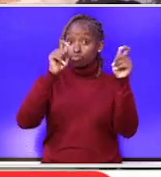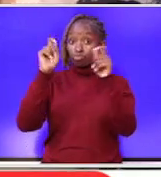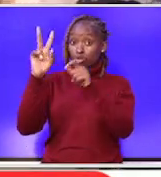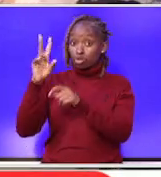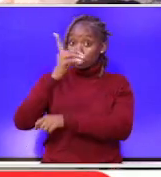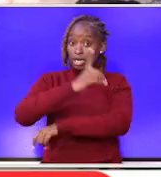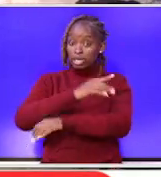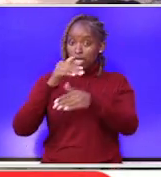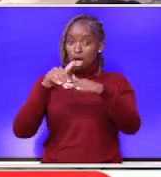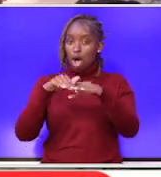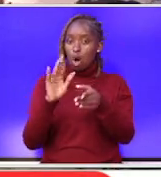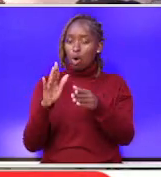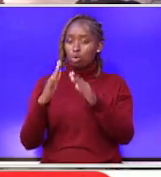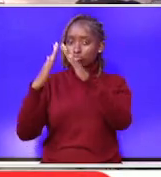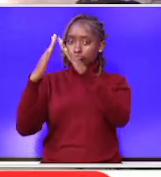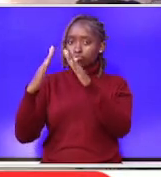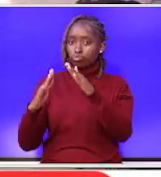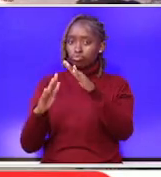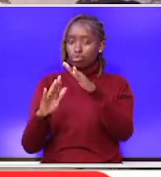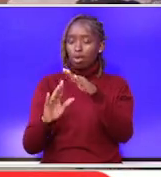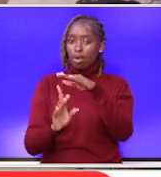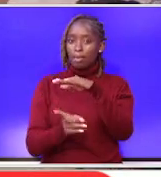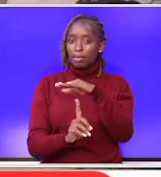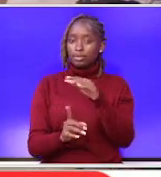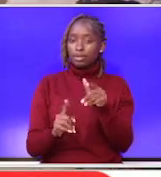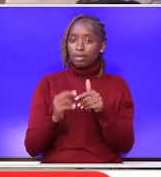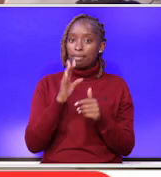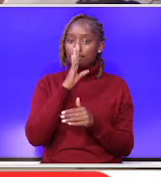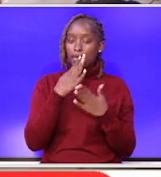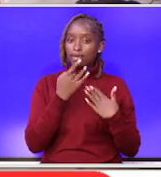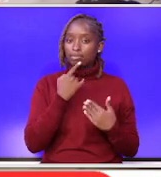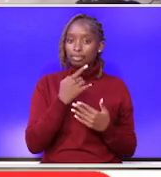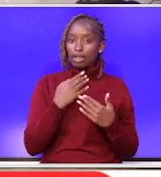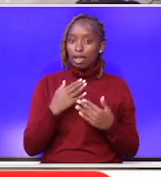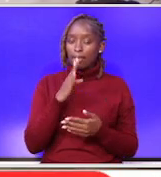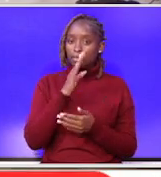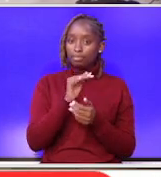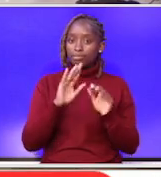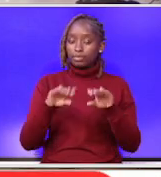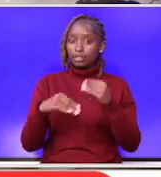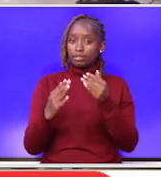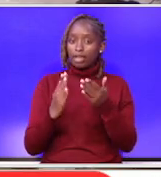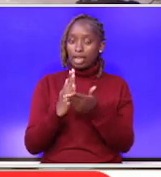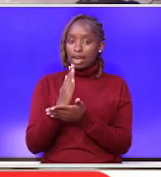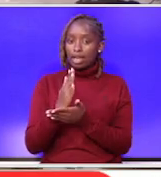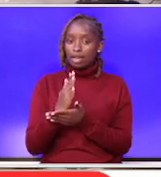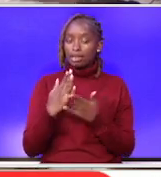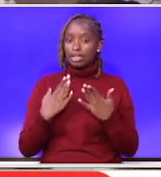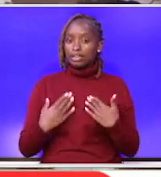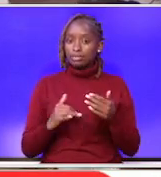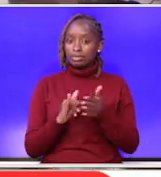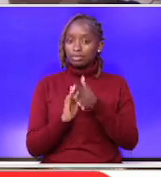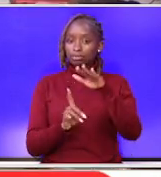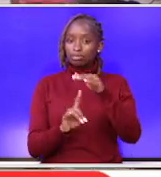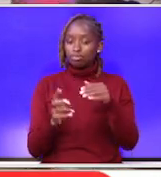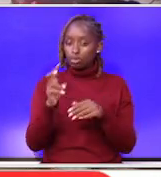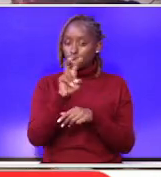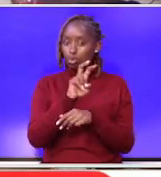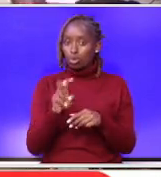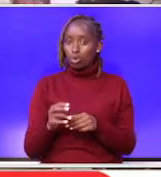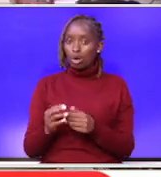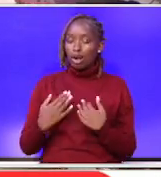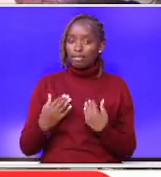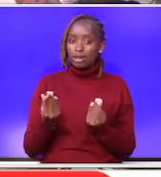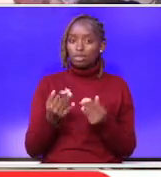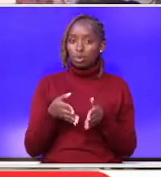Afya wakidai kuajiriwa mara moja na kupewa malipo ya haki, Wizara ya Afya imependekeza njia kadhaa za kusuluhisha tatizo hilo,